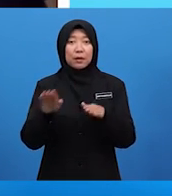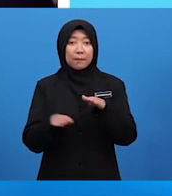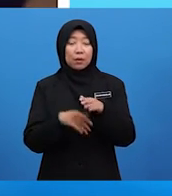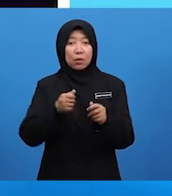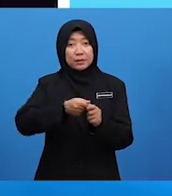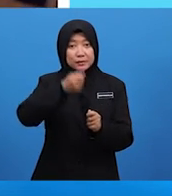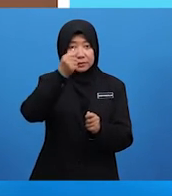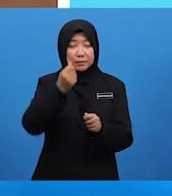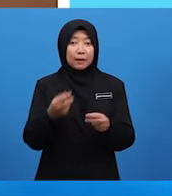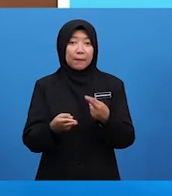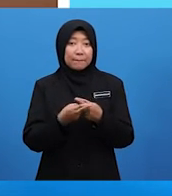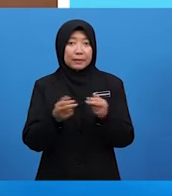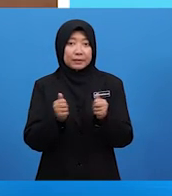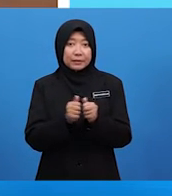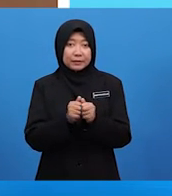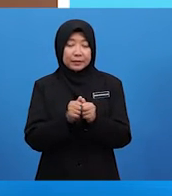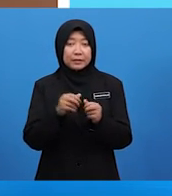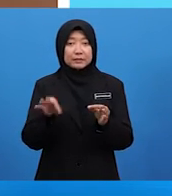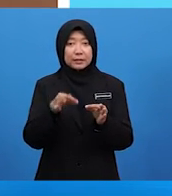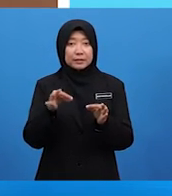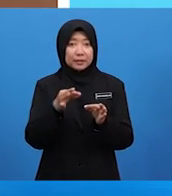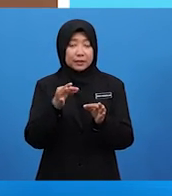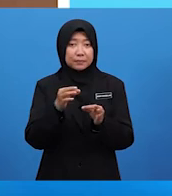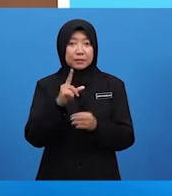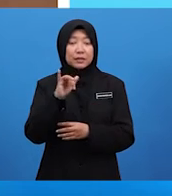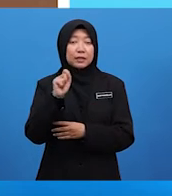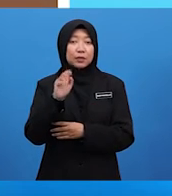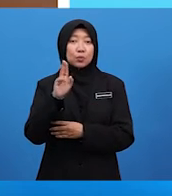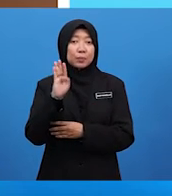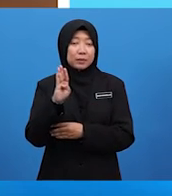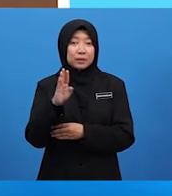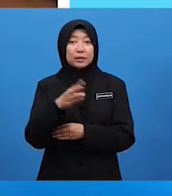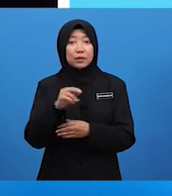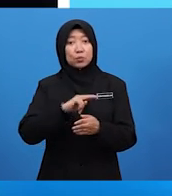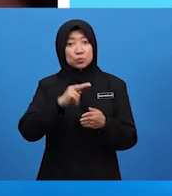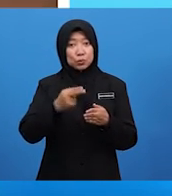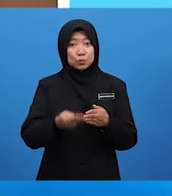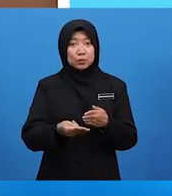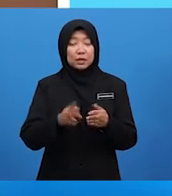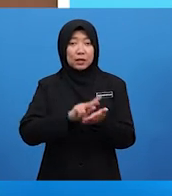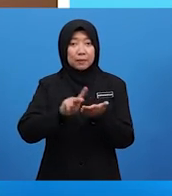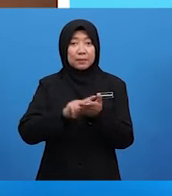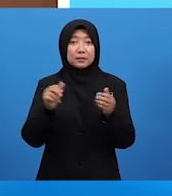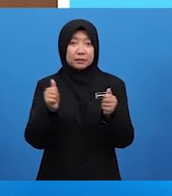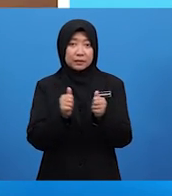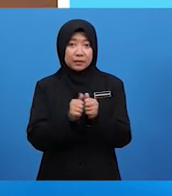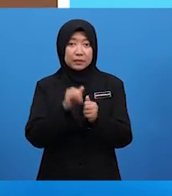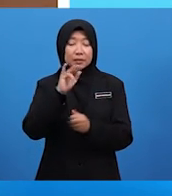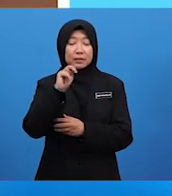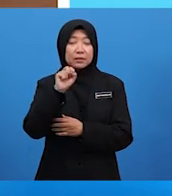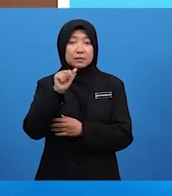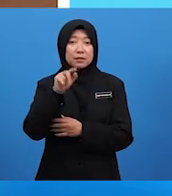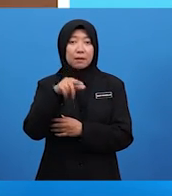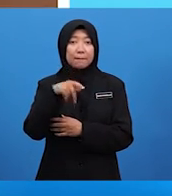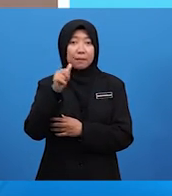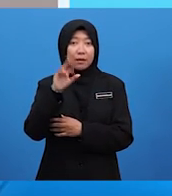zip dirapatkan dengan jahitan lilit ubi dan kemudian di hujungnya dikemaskan dengan jahitan insang pari.